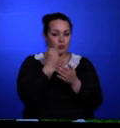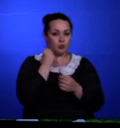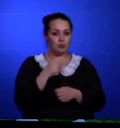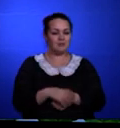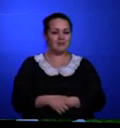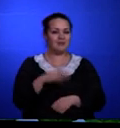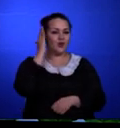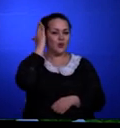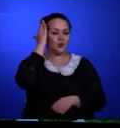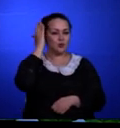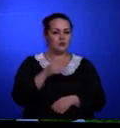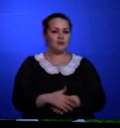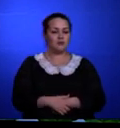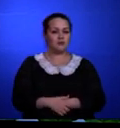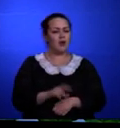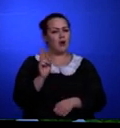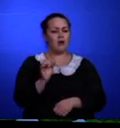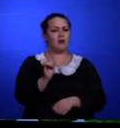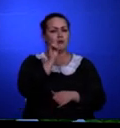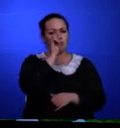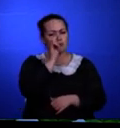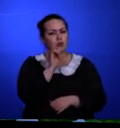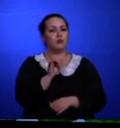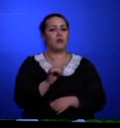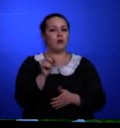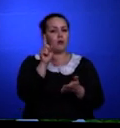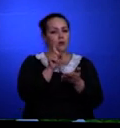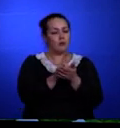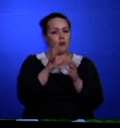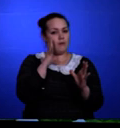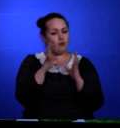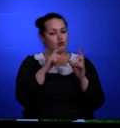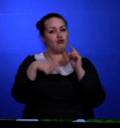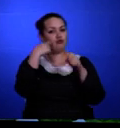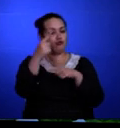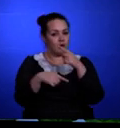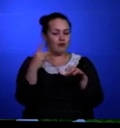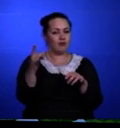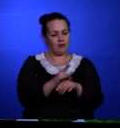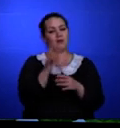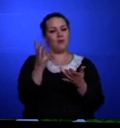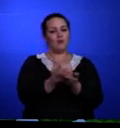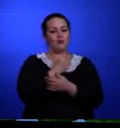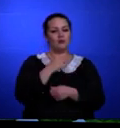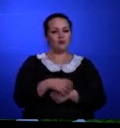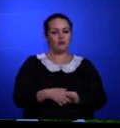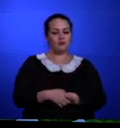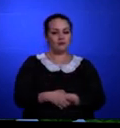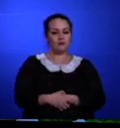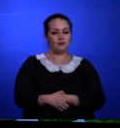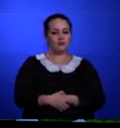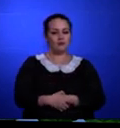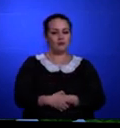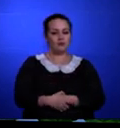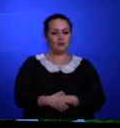молодцы на кого не получилось обязательно потренируйтесь следующий раз получится ну а теперь